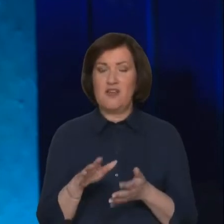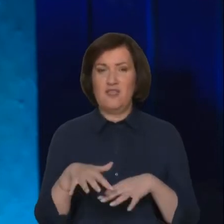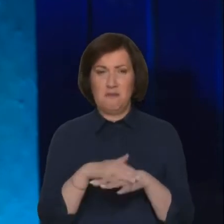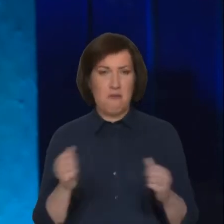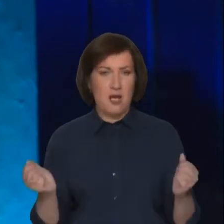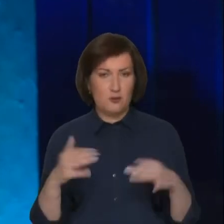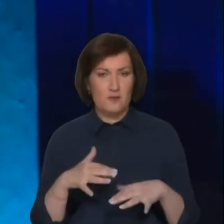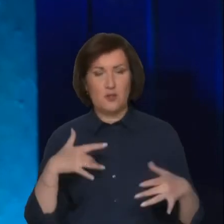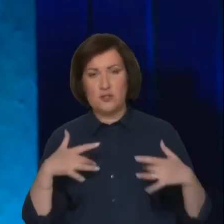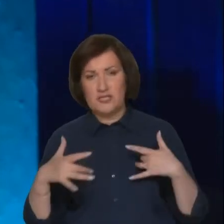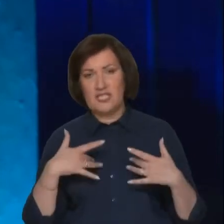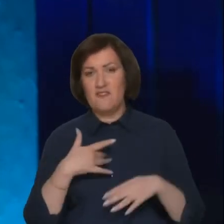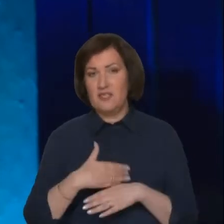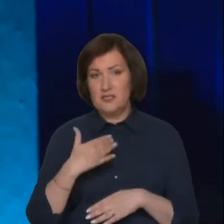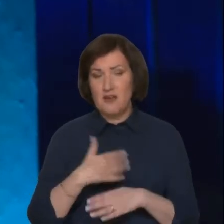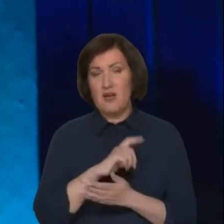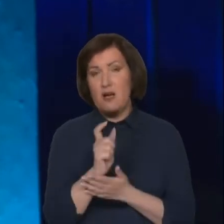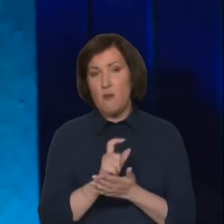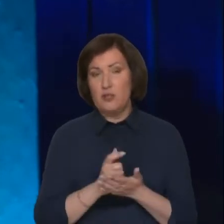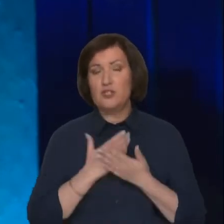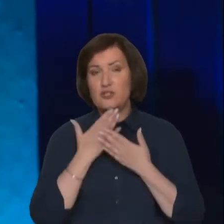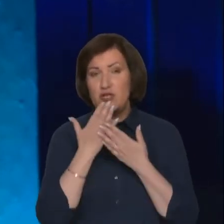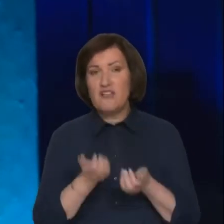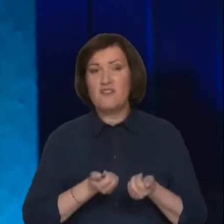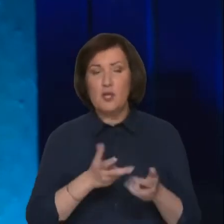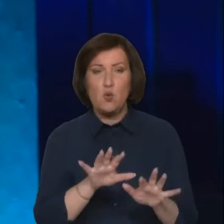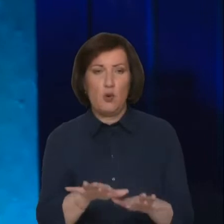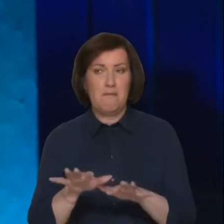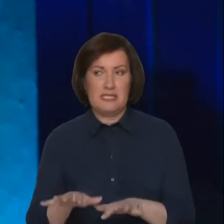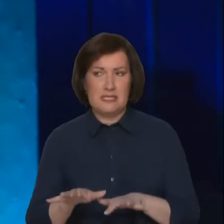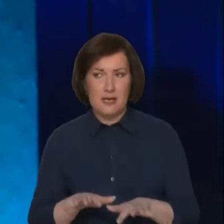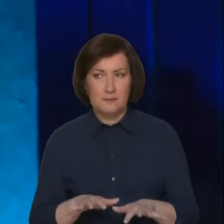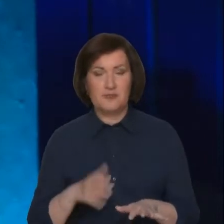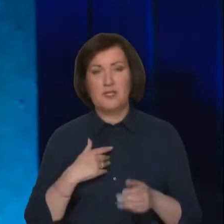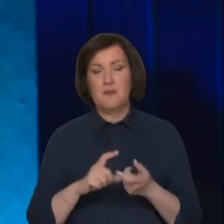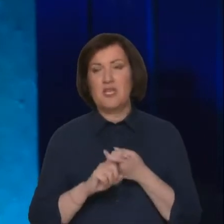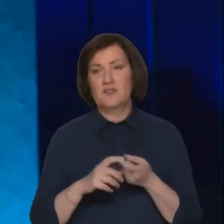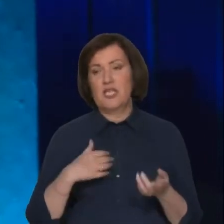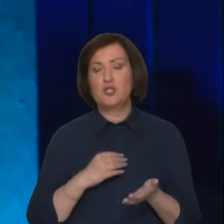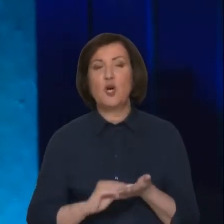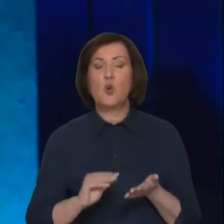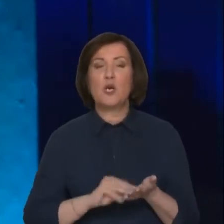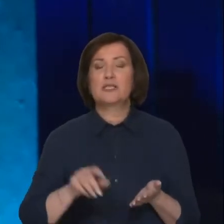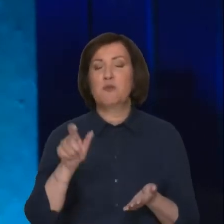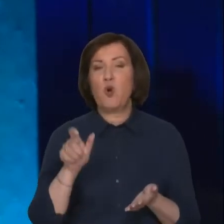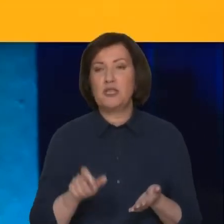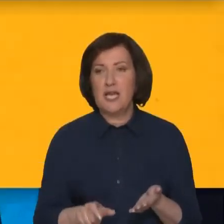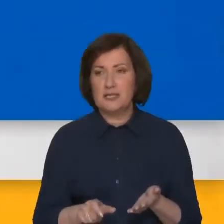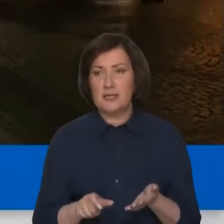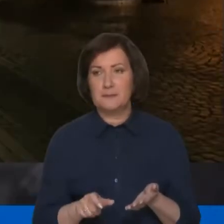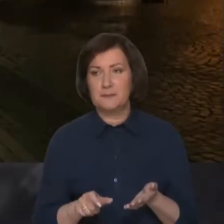масових заходів, концертів чи вистав, а поетичні читання проходять у кількох місцях. З нами на зв'язку наша кореспондентка Марія